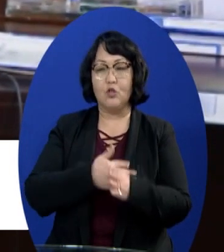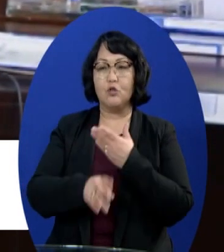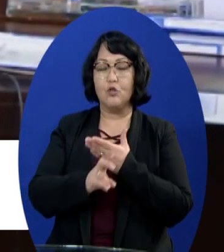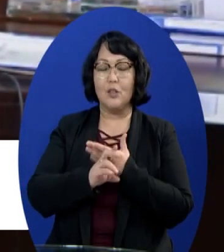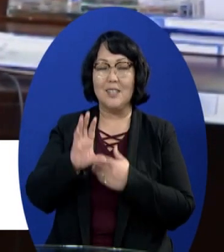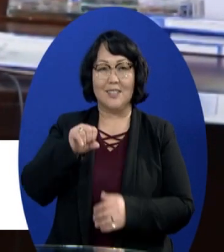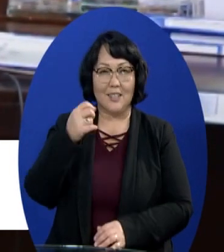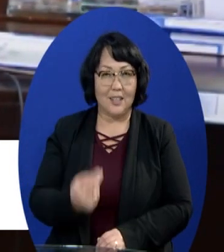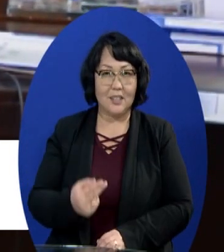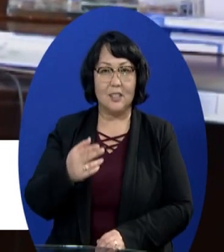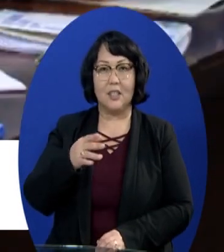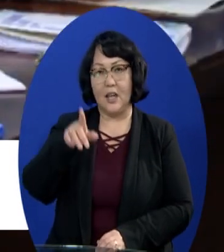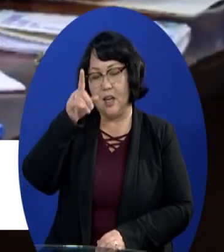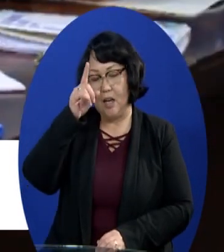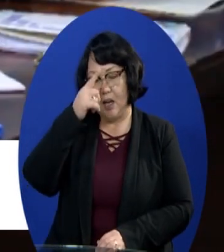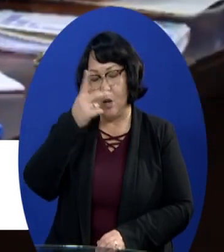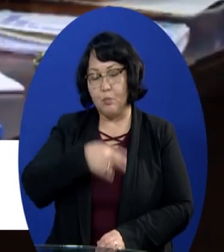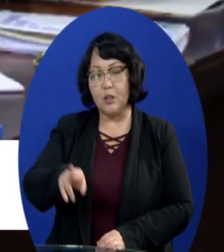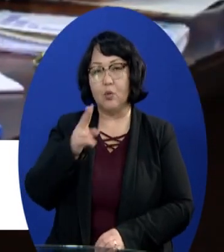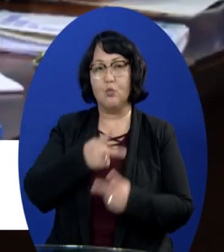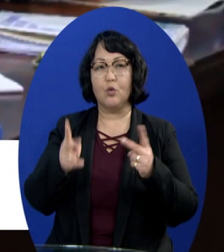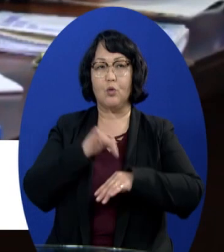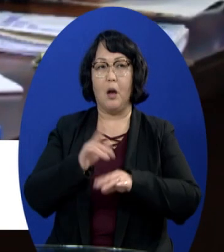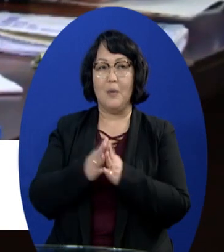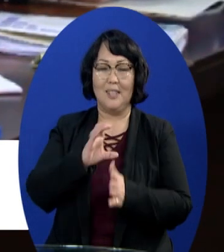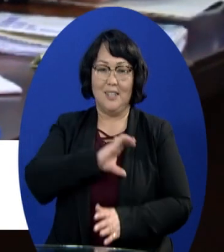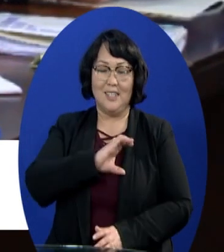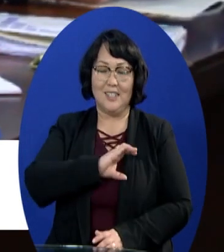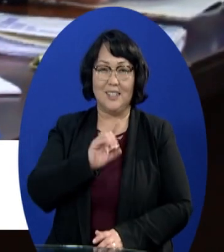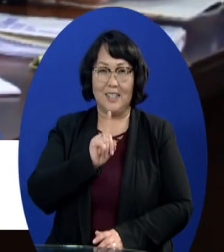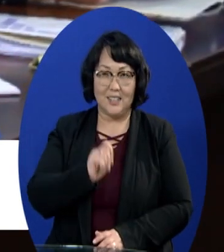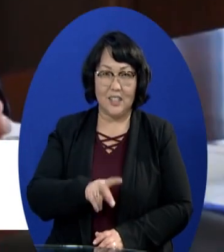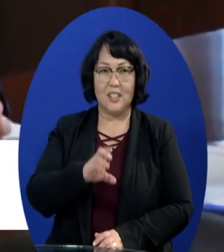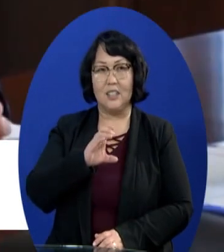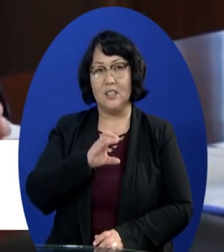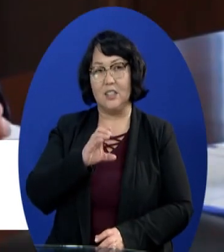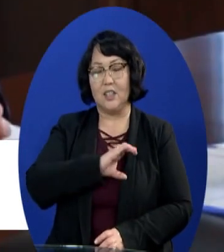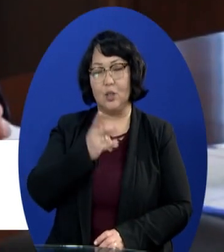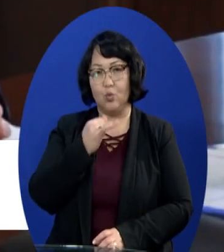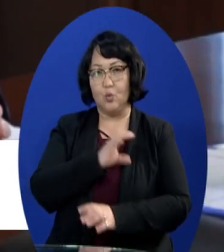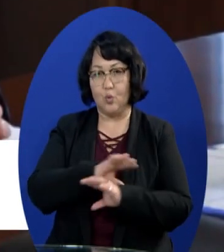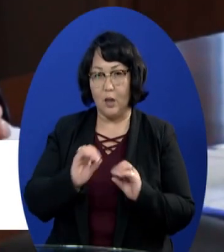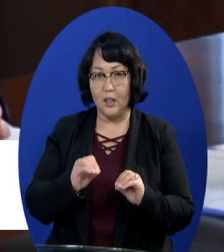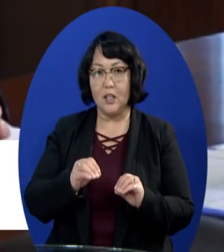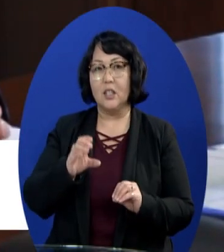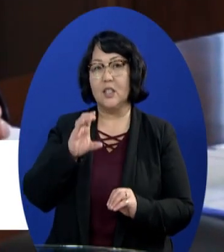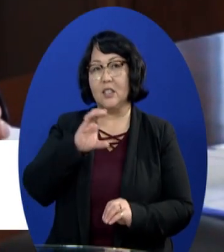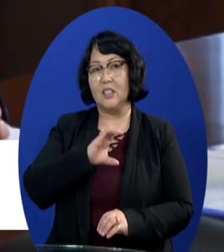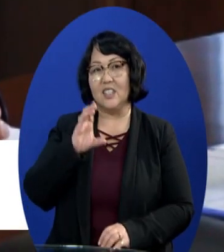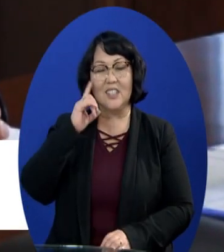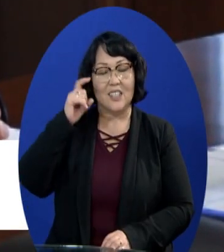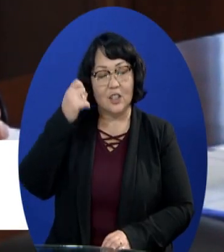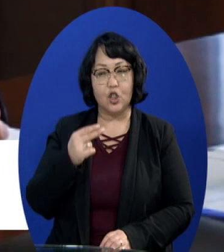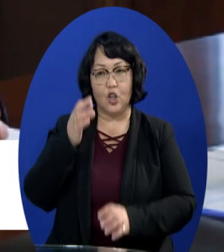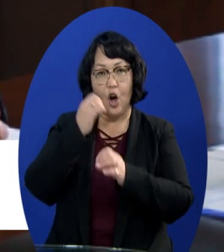сэтгцийн эрүүл мэндийн үндэсний төвтэй хамтран сэтгц зоншилгоо, сэргийн засах, эмчилгээ болон сэтгэл зүйн сургалтыг зохион байгуулах юм байна. Цагдаагийн